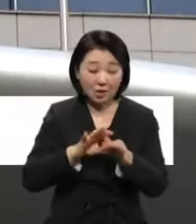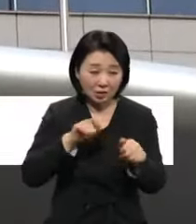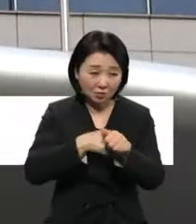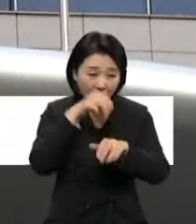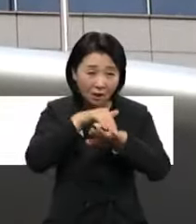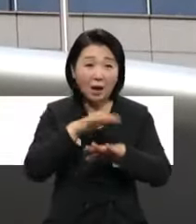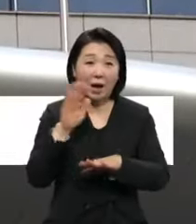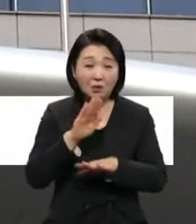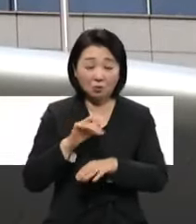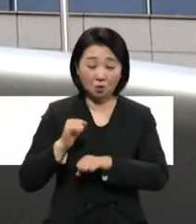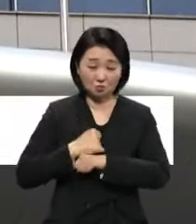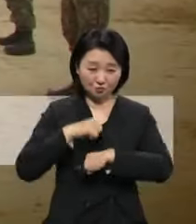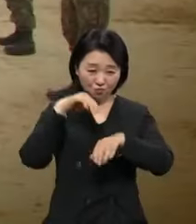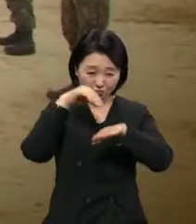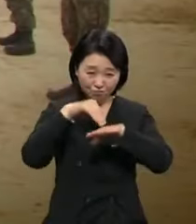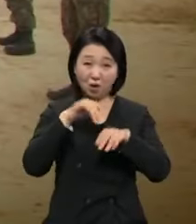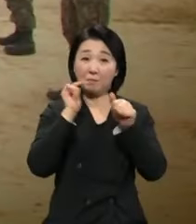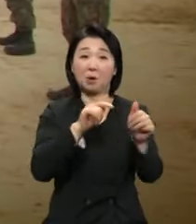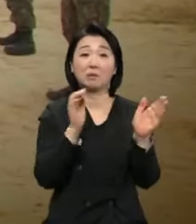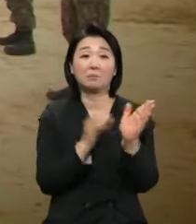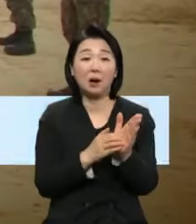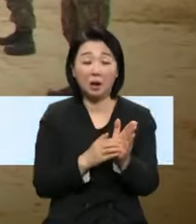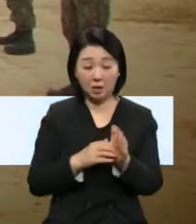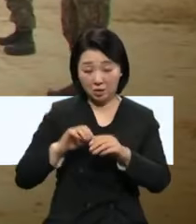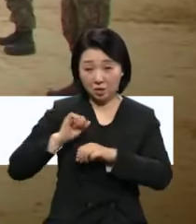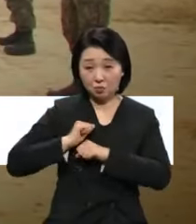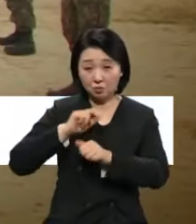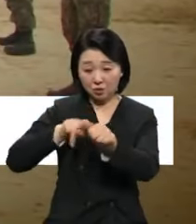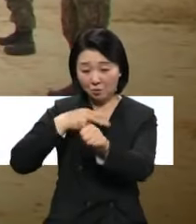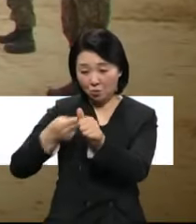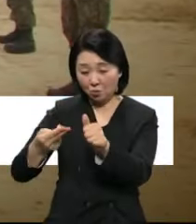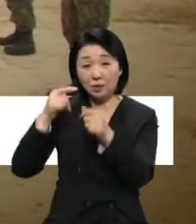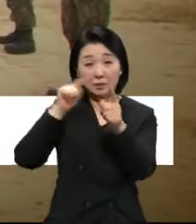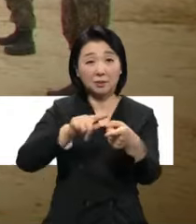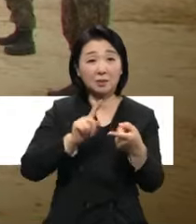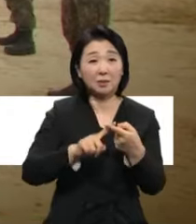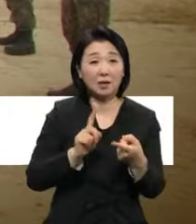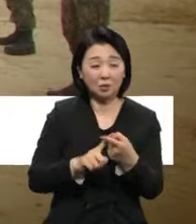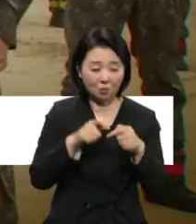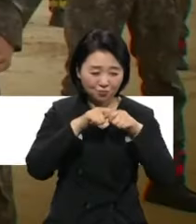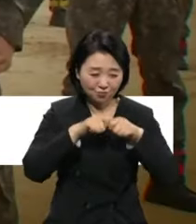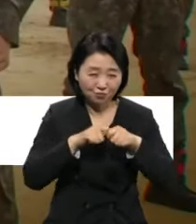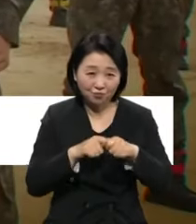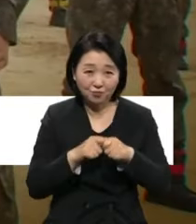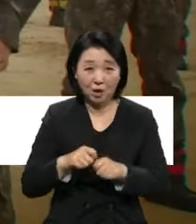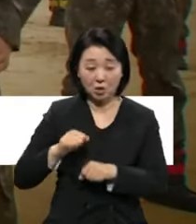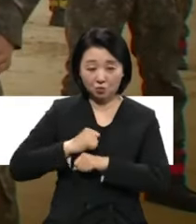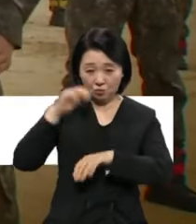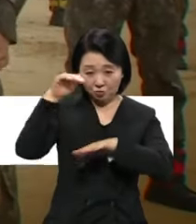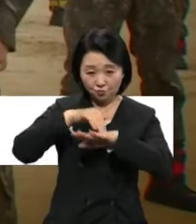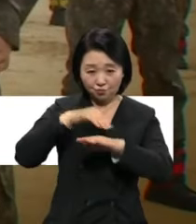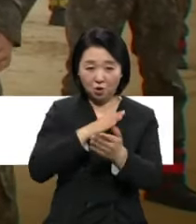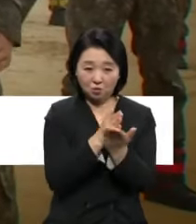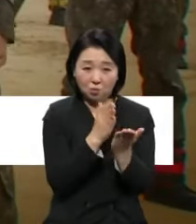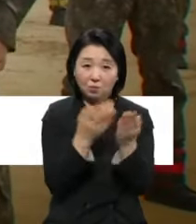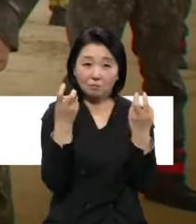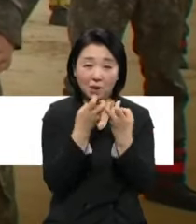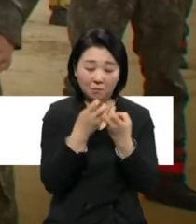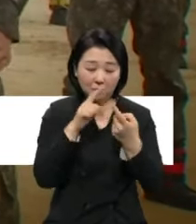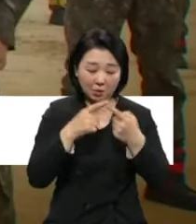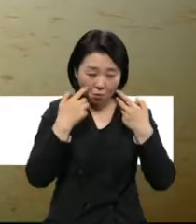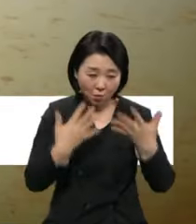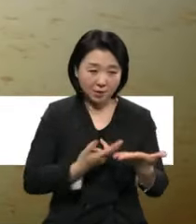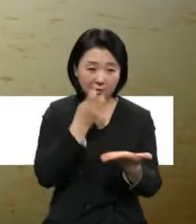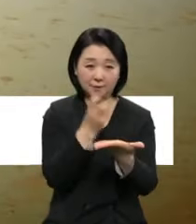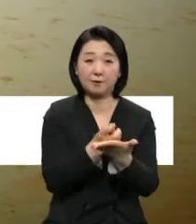대신 군기 훈련을 명시하면서 각군 참모총장의 지시에 따라 구체적인 군기 훈련의 종류와 방법 등을